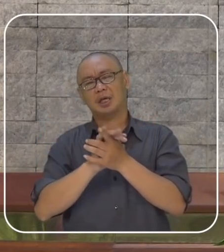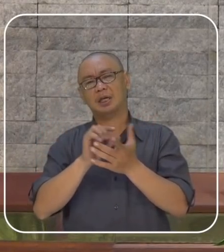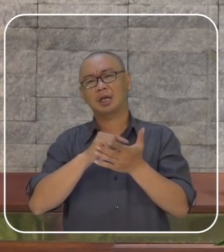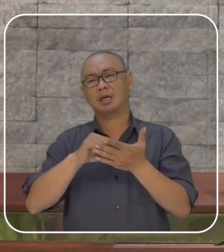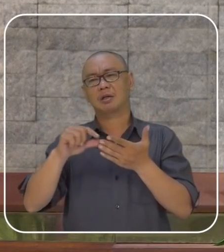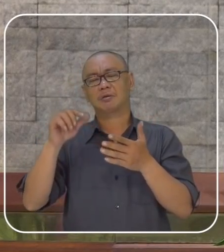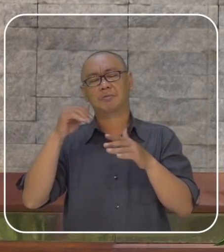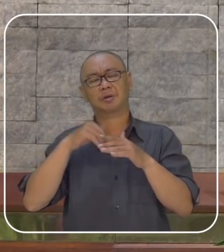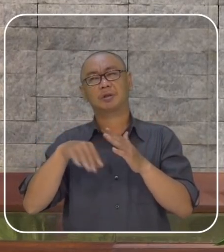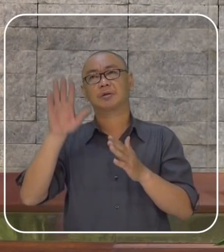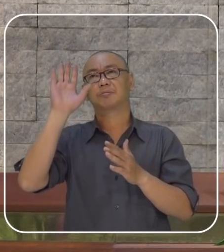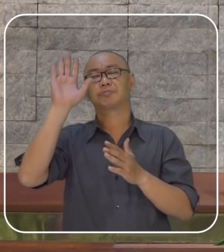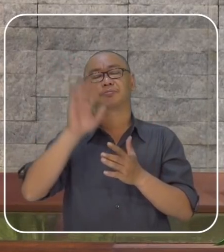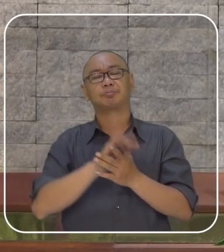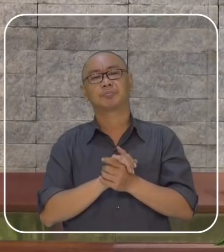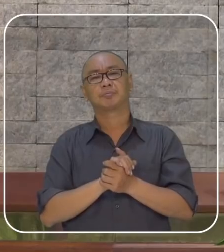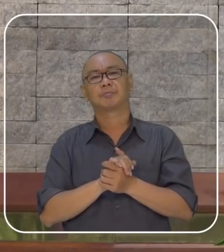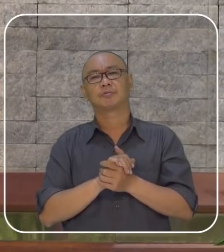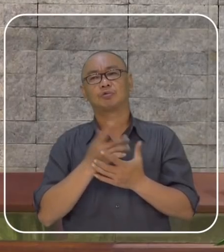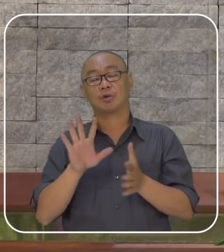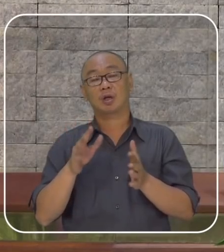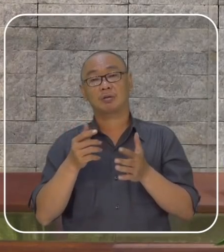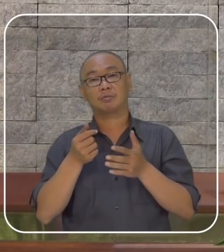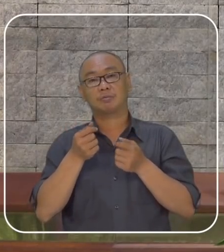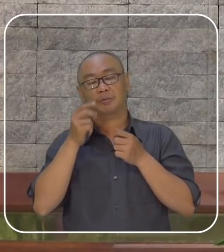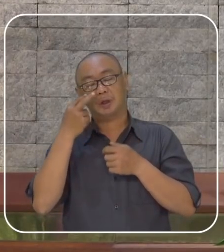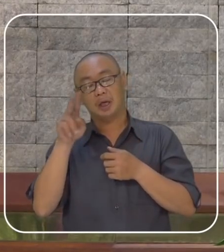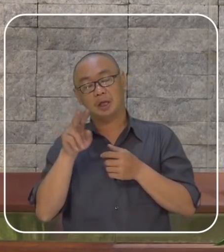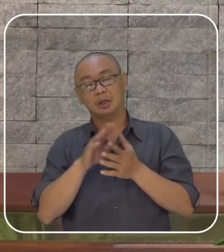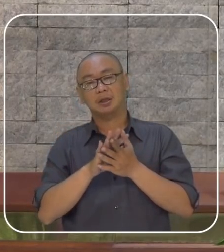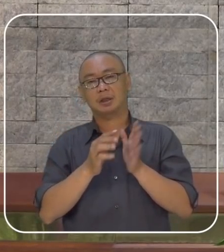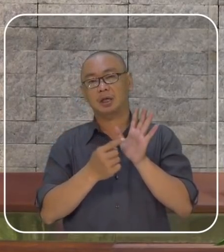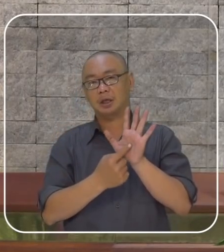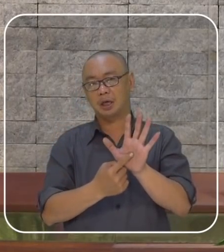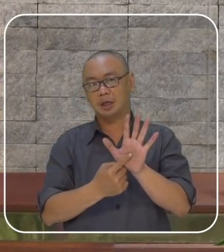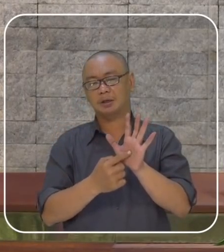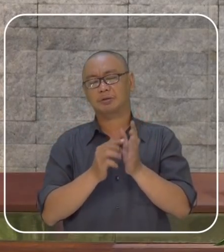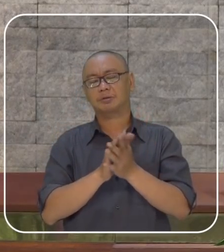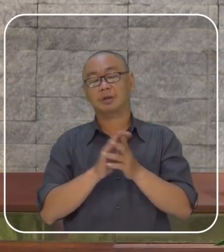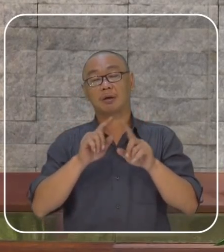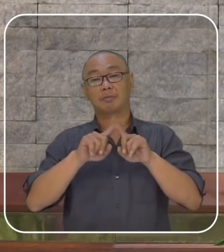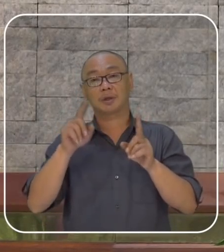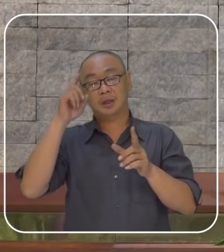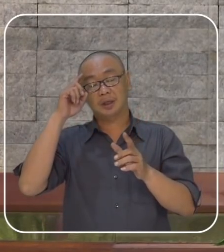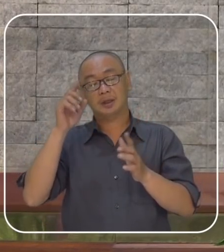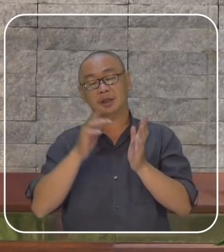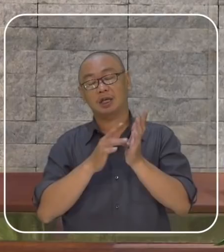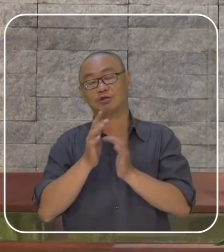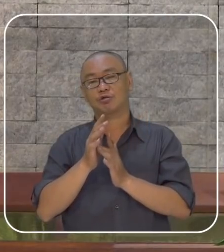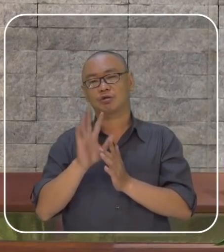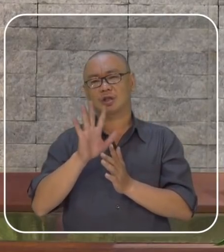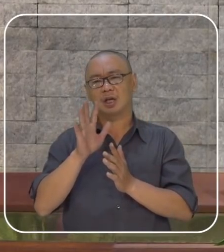mereka telah melihat tanda-tanda yang diadakannya. Tetapi Yesus tidak mempercayakan